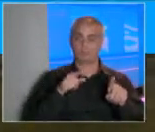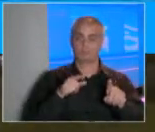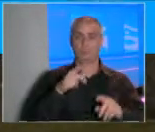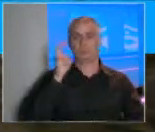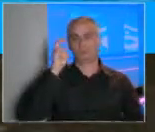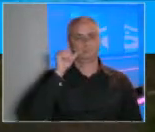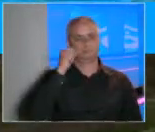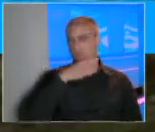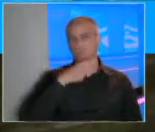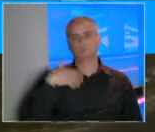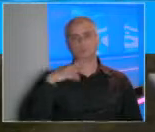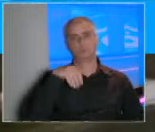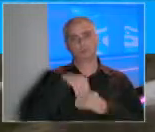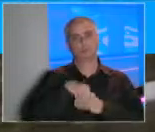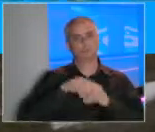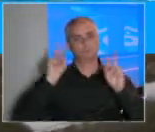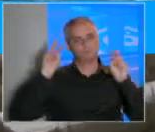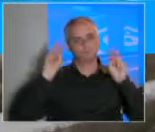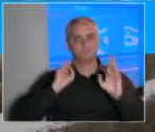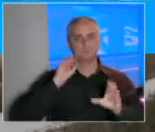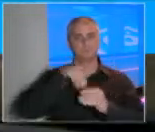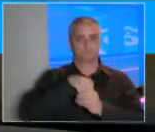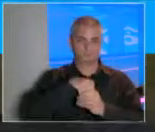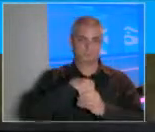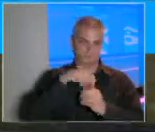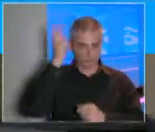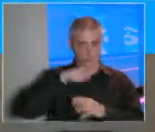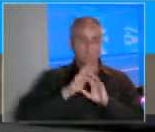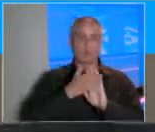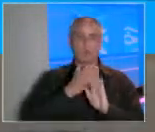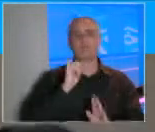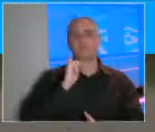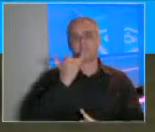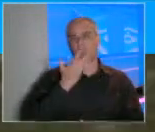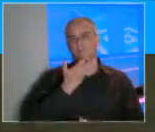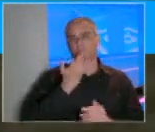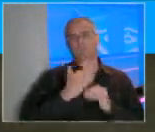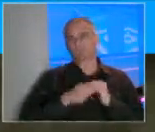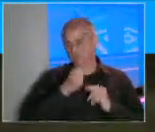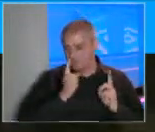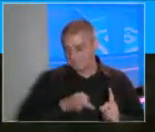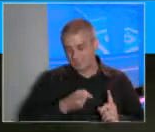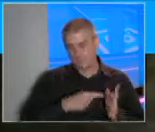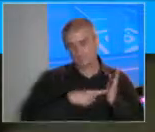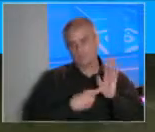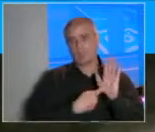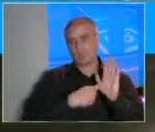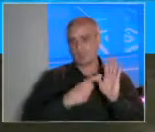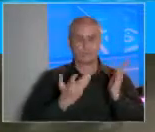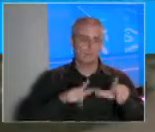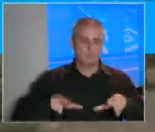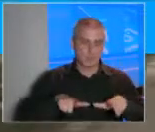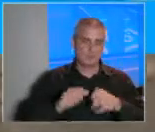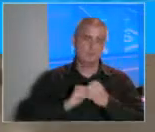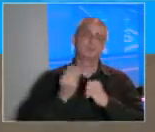שגנץ ואשכנזי יהיו על הרכבת במובן הזה, ולכן כן בסופו של דבר יצטרכו להראות להם את המפות,